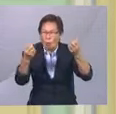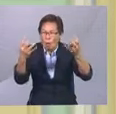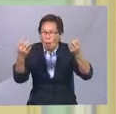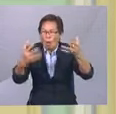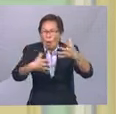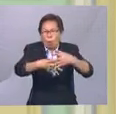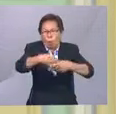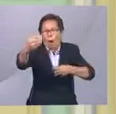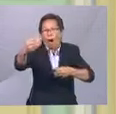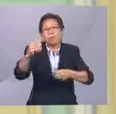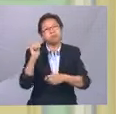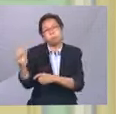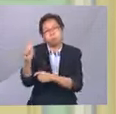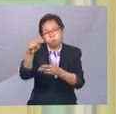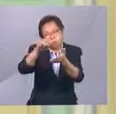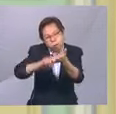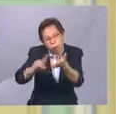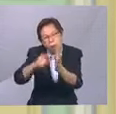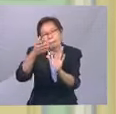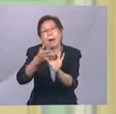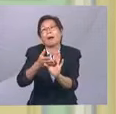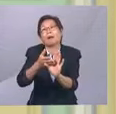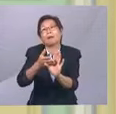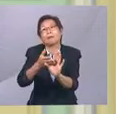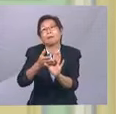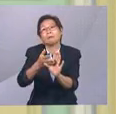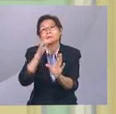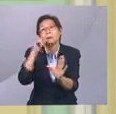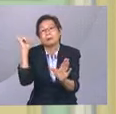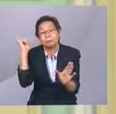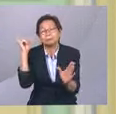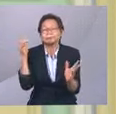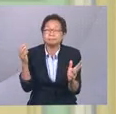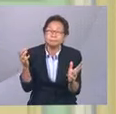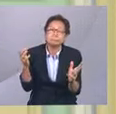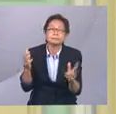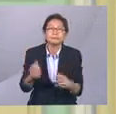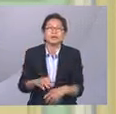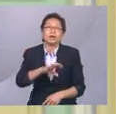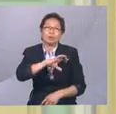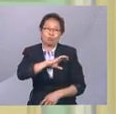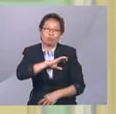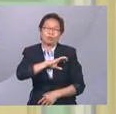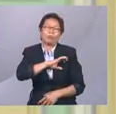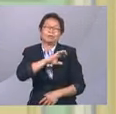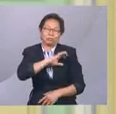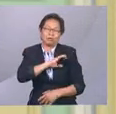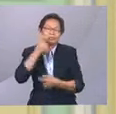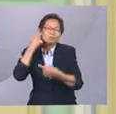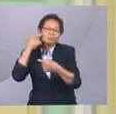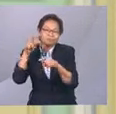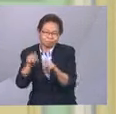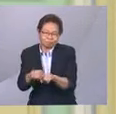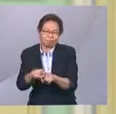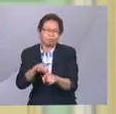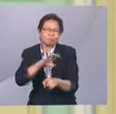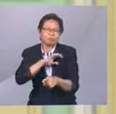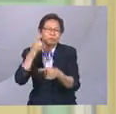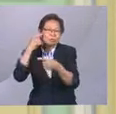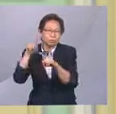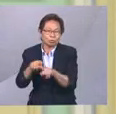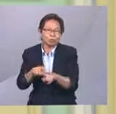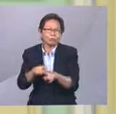clothing jadi Baitullah berhak Police bersetuju di bawah